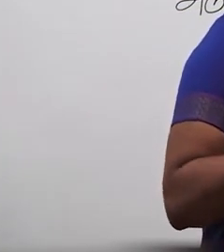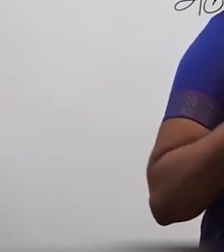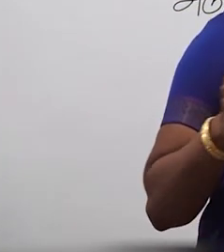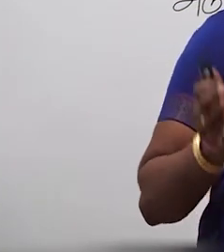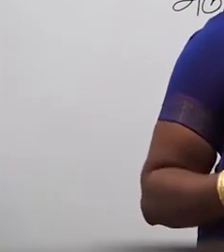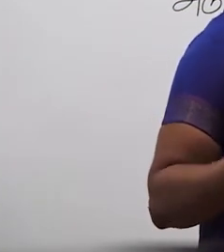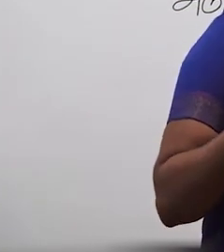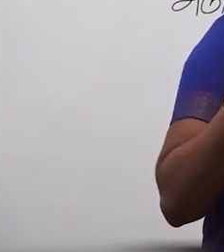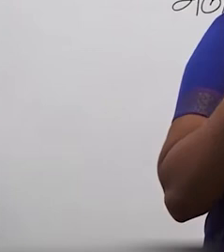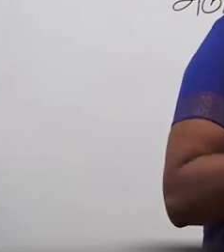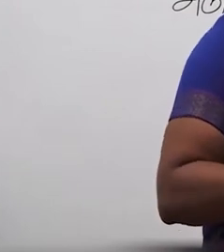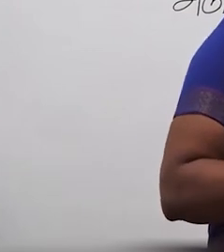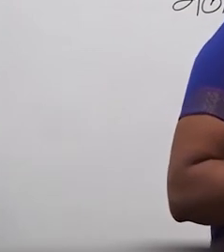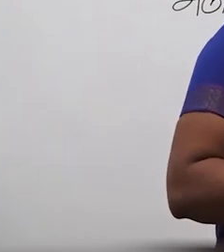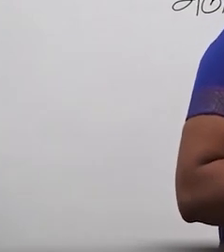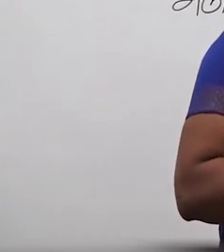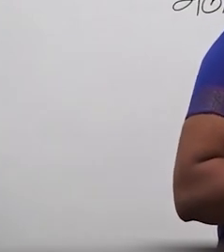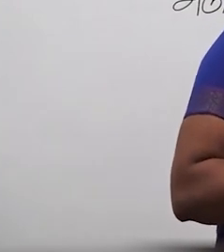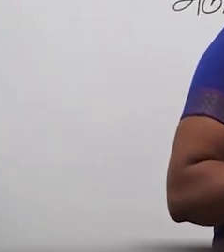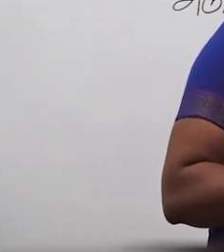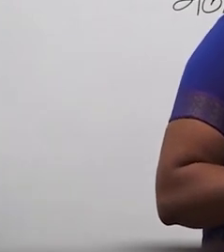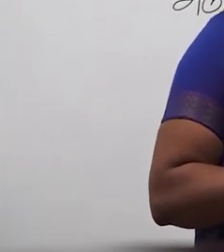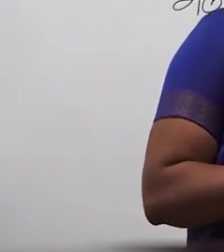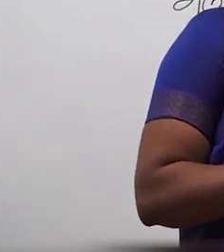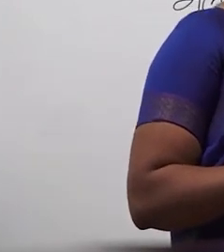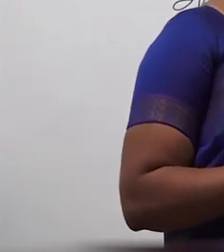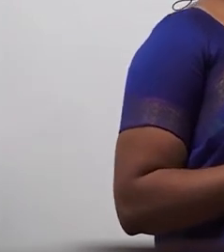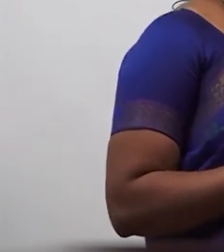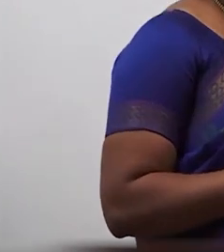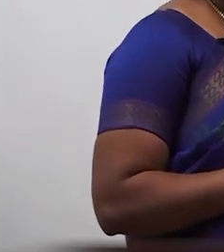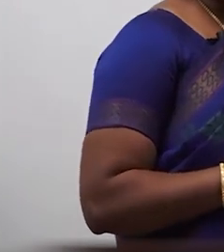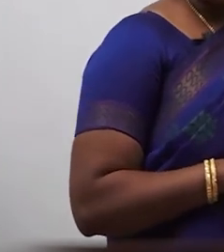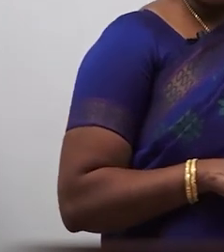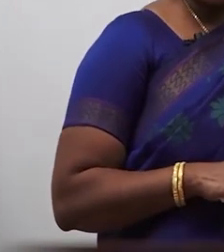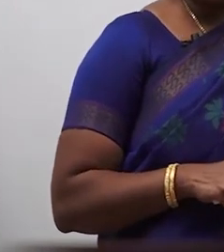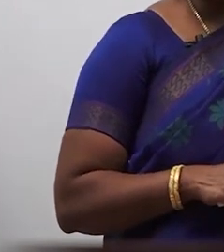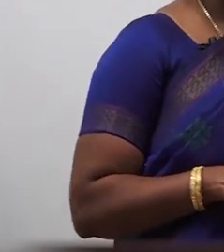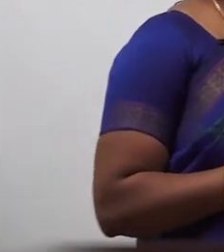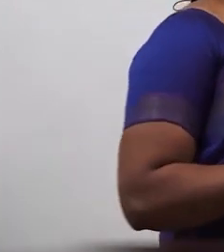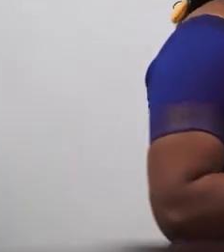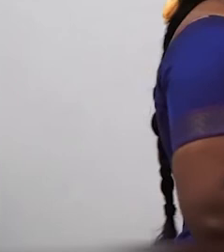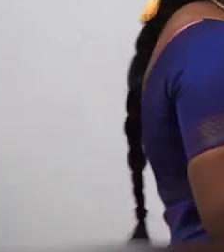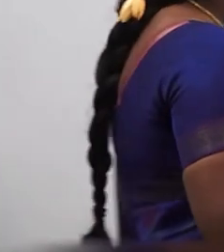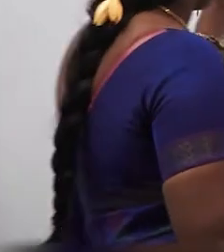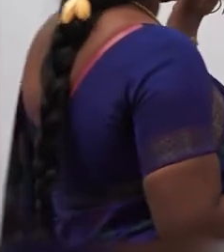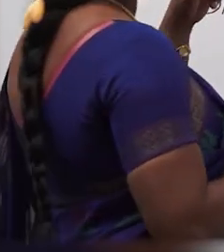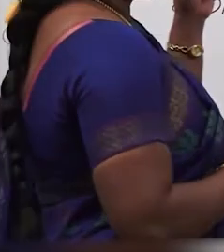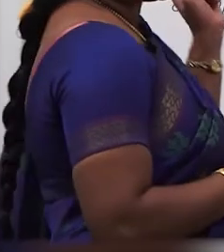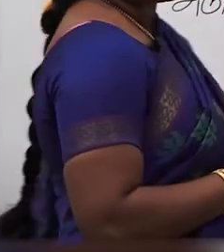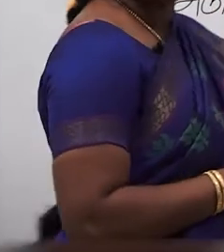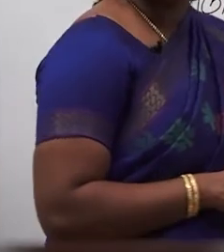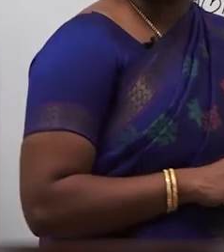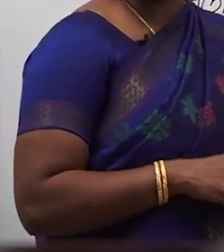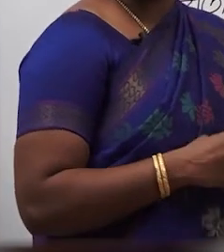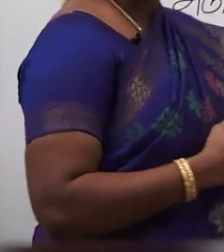அதிகமாகவும் 360 டிகிரியை விட குறைவாகவும் இருந்தால் அது பின்வளைவு கோணம். அடுத்து நிரப்பு